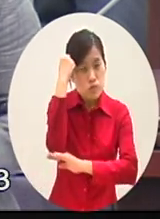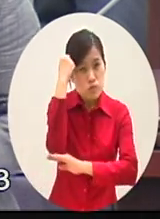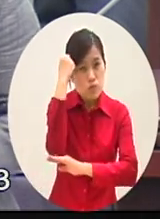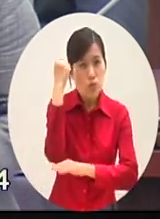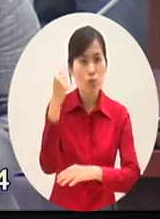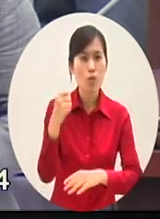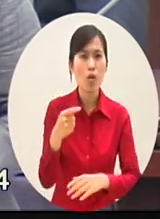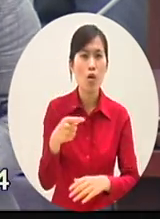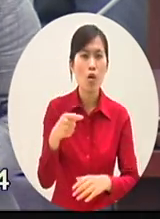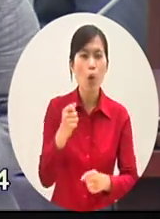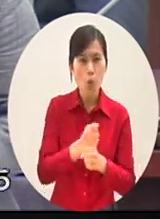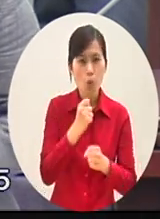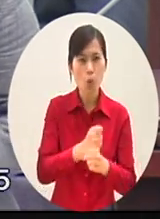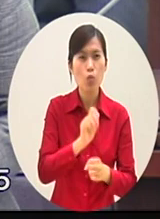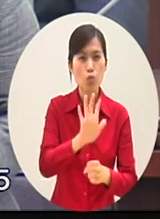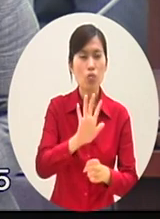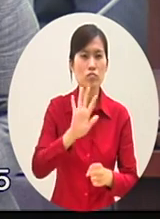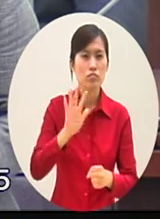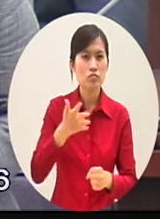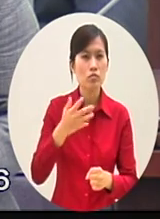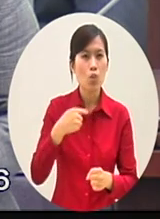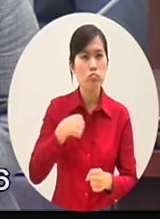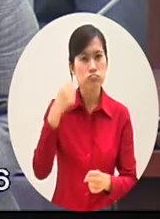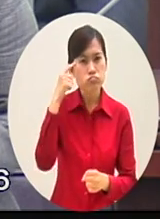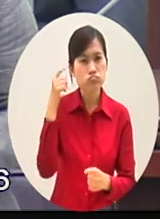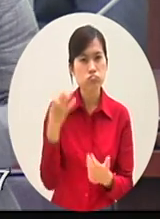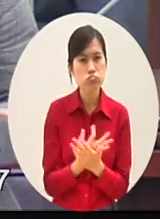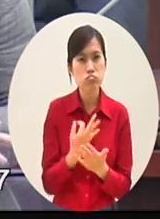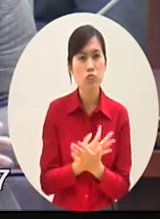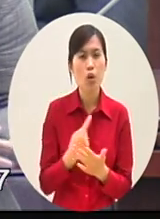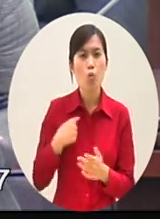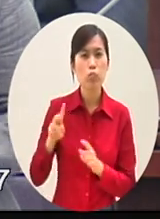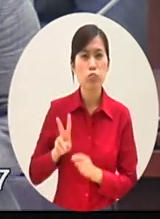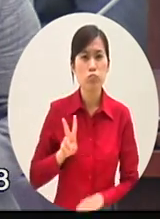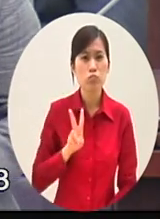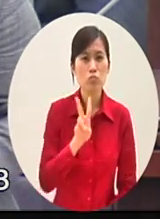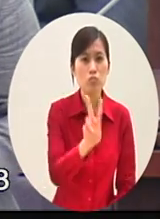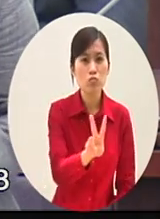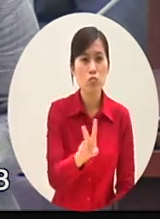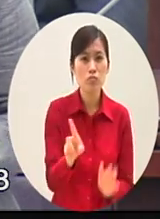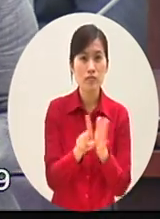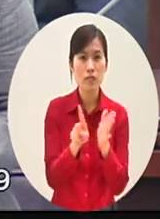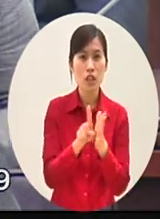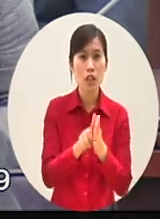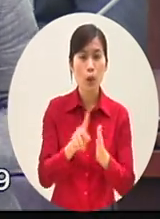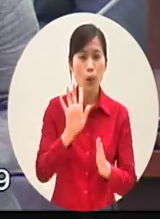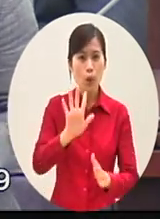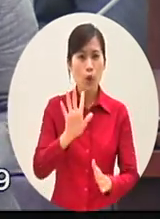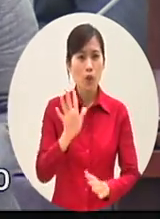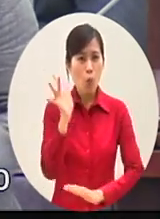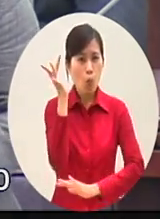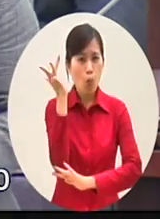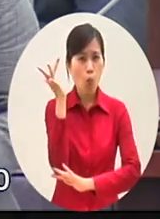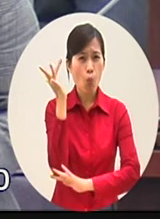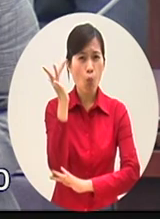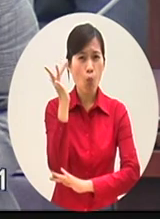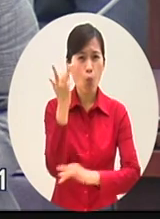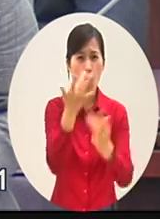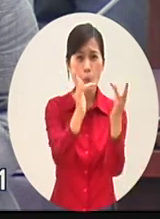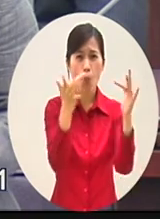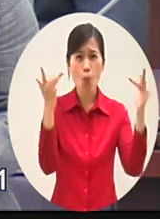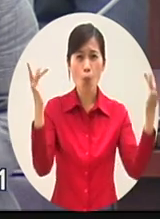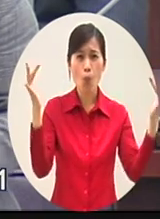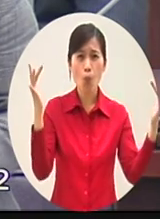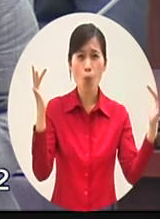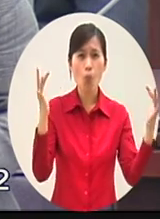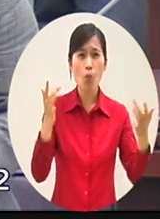是不够哦。包括说我跟议员去的时候在现场有看到这个树木呢它太多了哈，使得附近呢